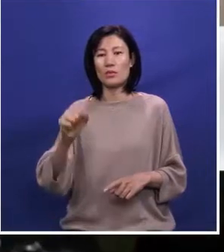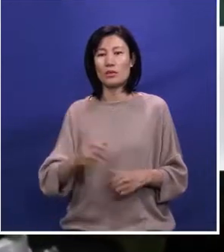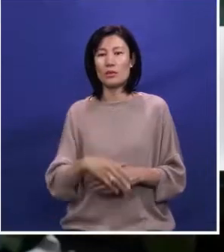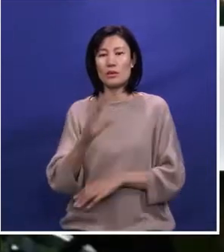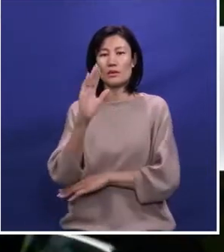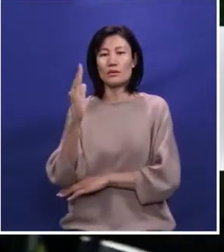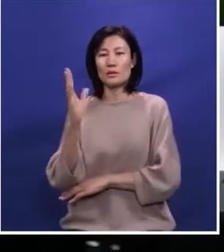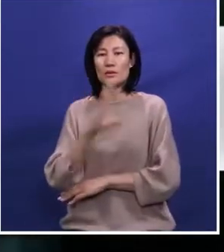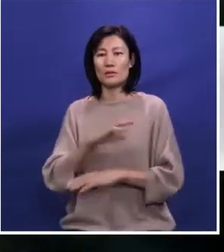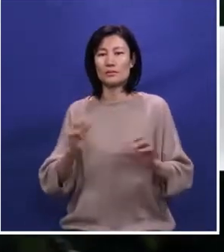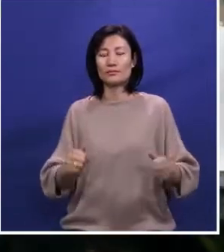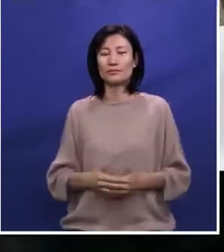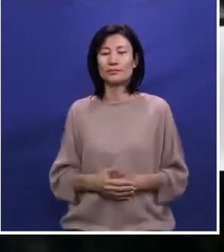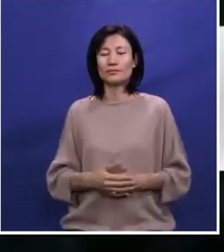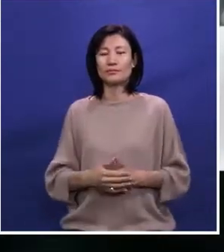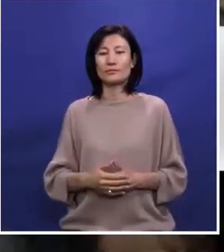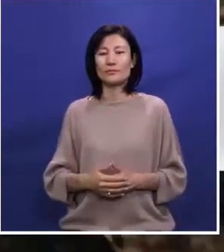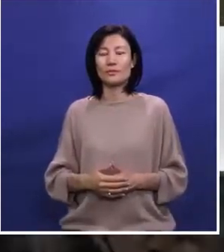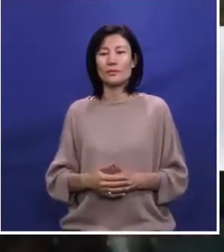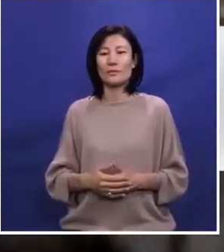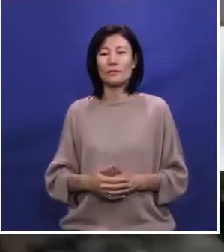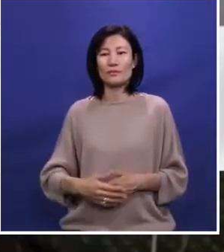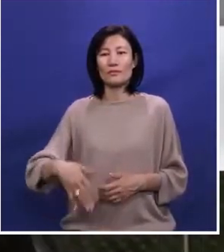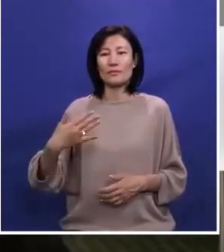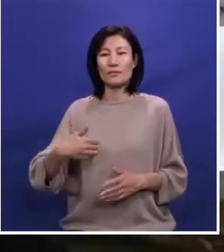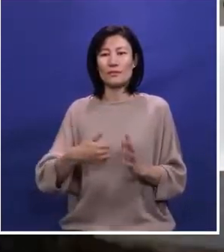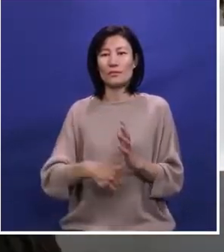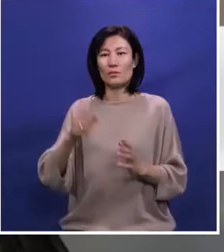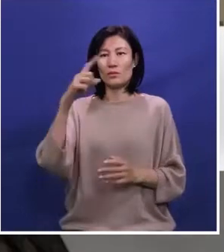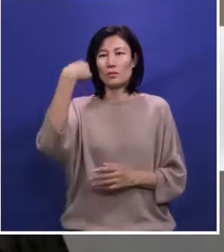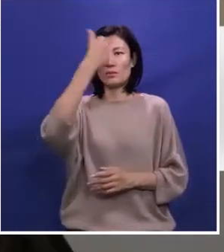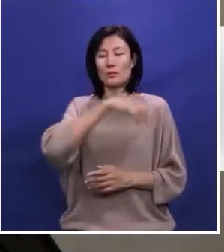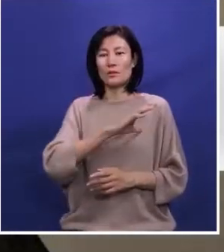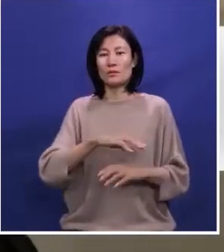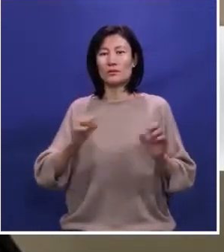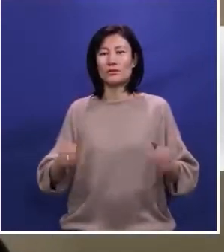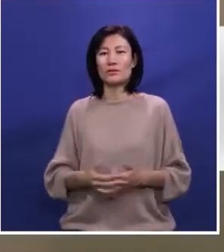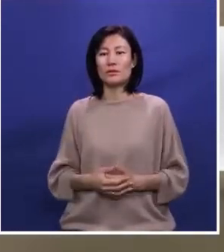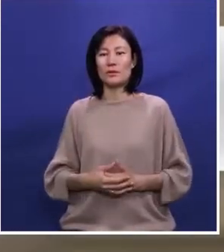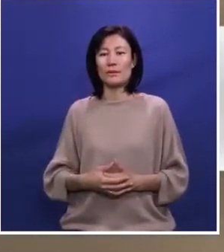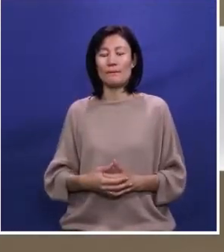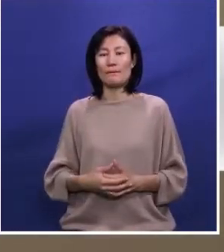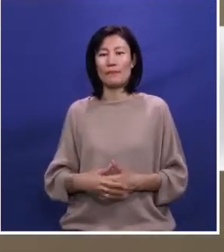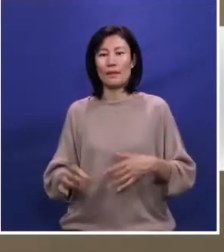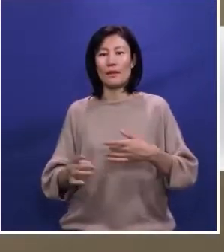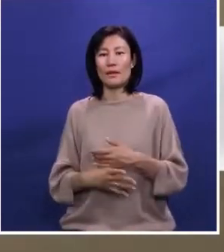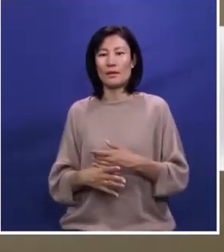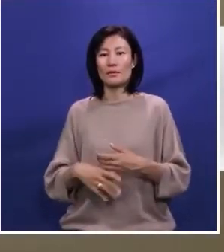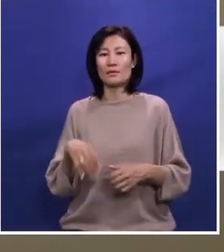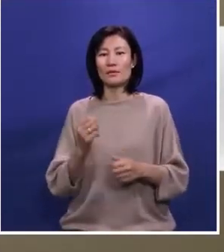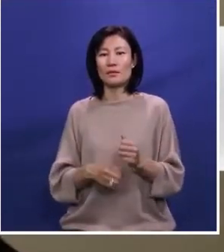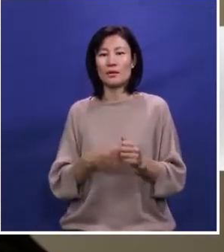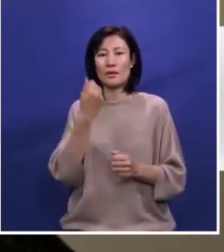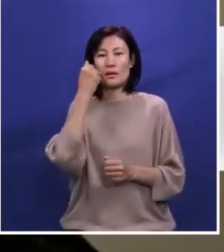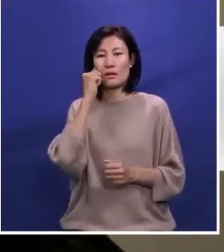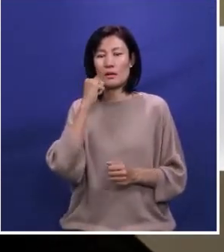талды. Бұнда осы кейінгі 50-60 жылдарға дейін мынау ескі көнегөз